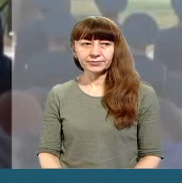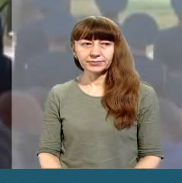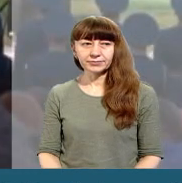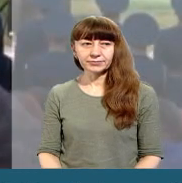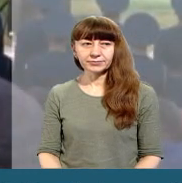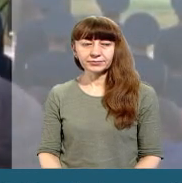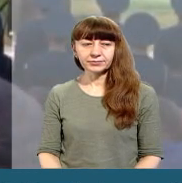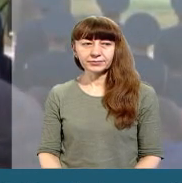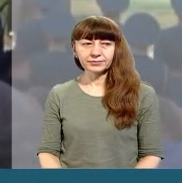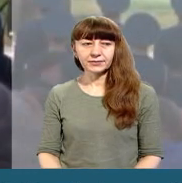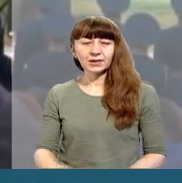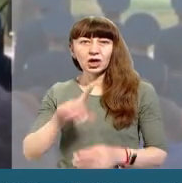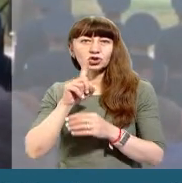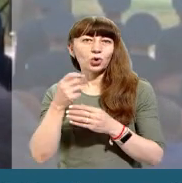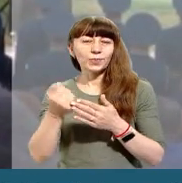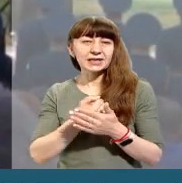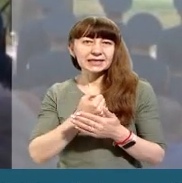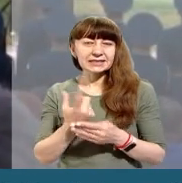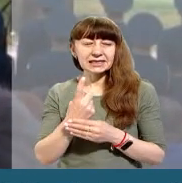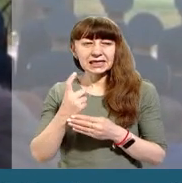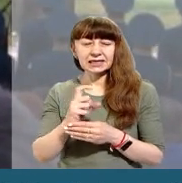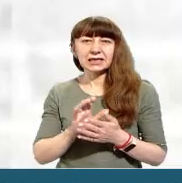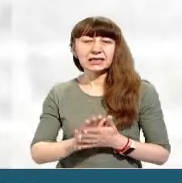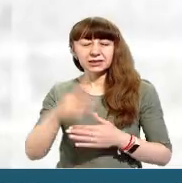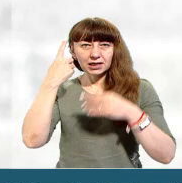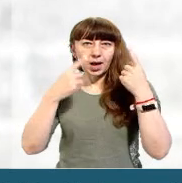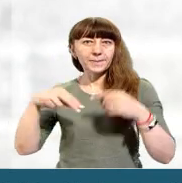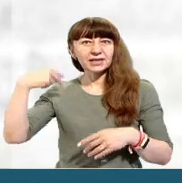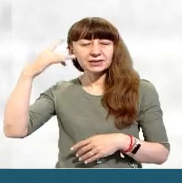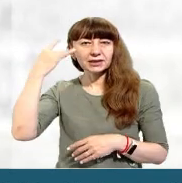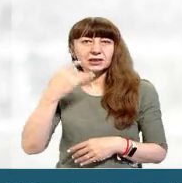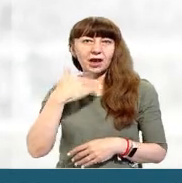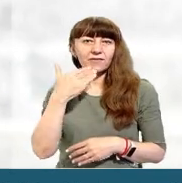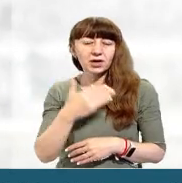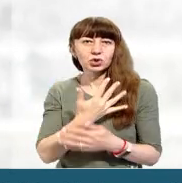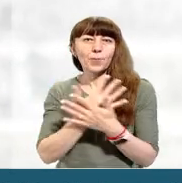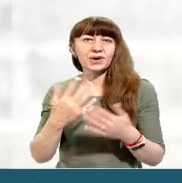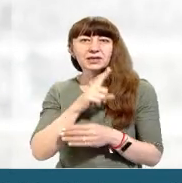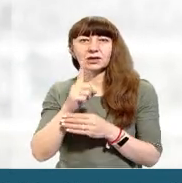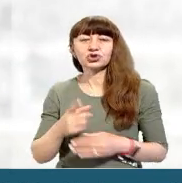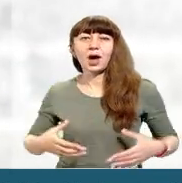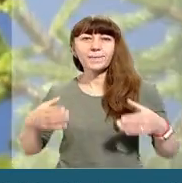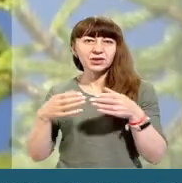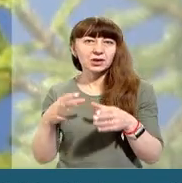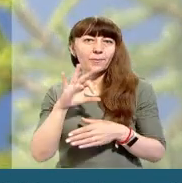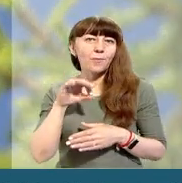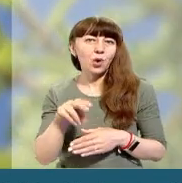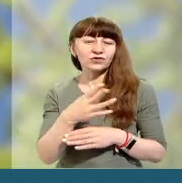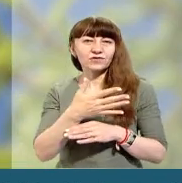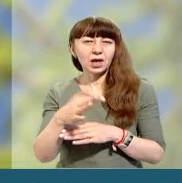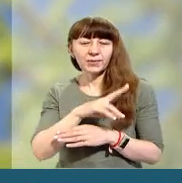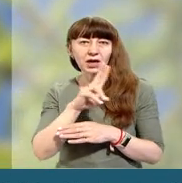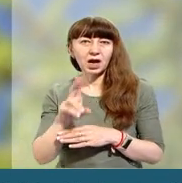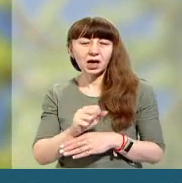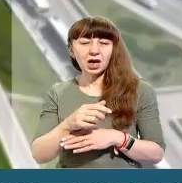мұраты. Сол мұратқа жету үшін мемлекет басшысы бір ел, бір халық болып көк тудың түбіне тұтасуымыз керек деді. Қазір